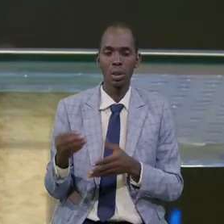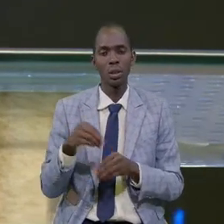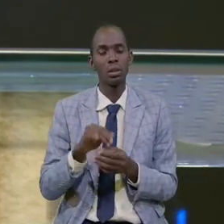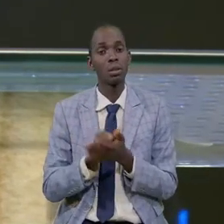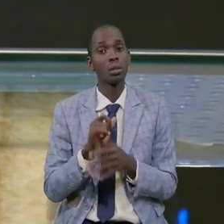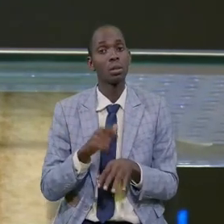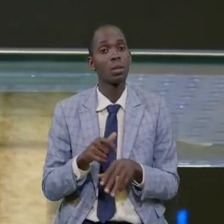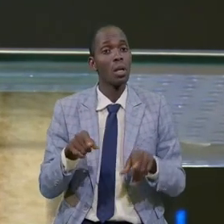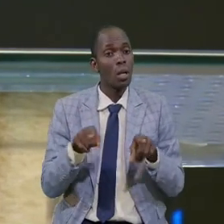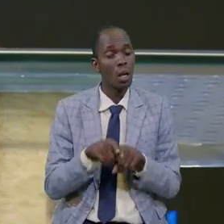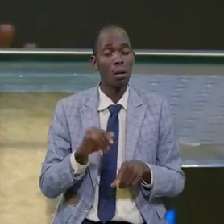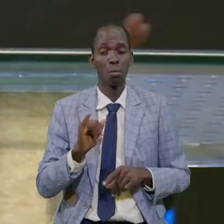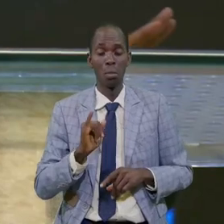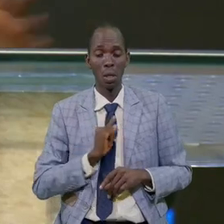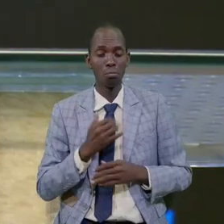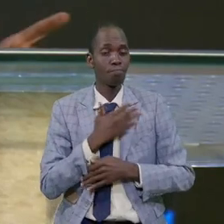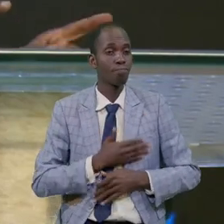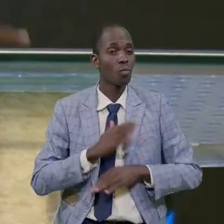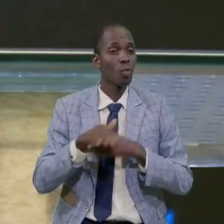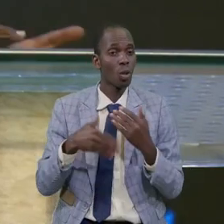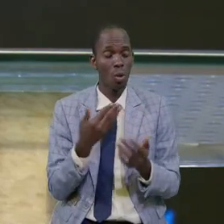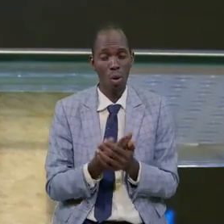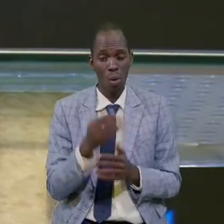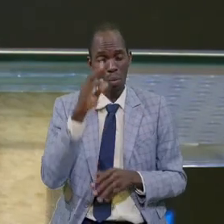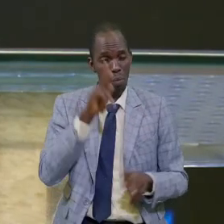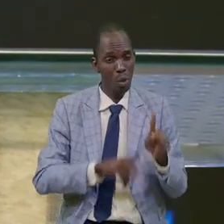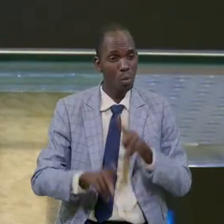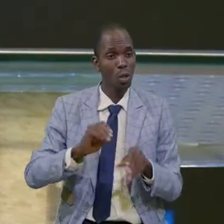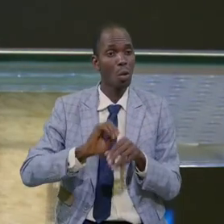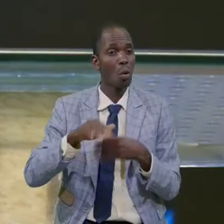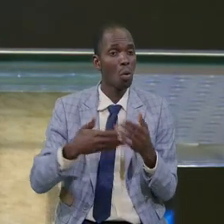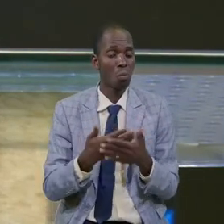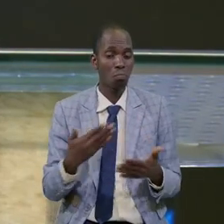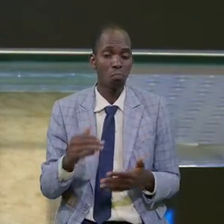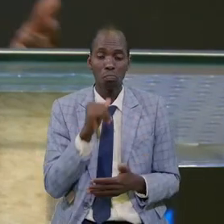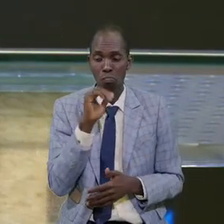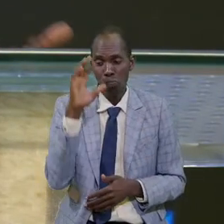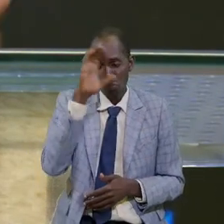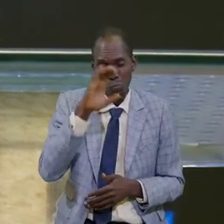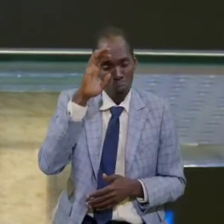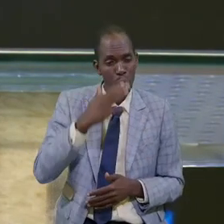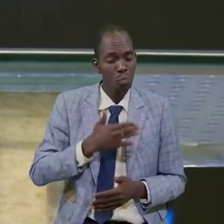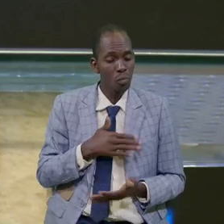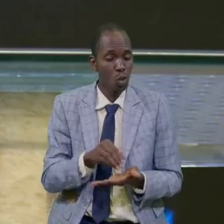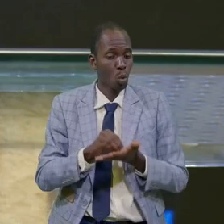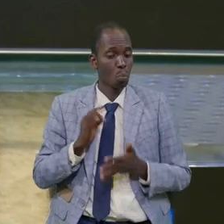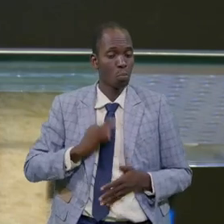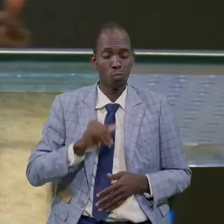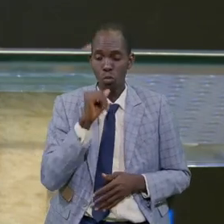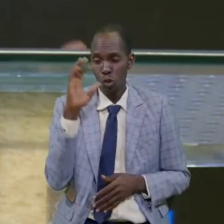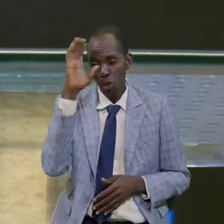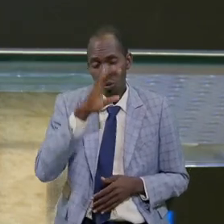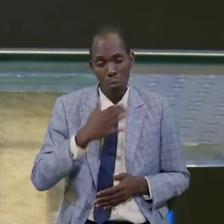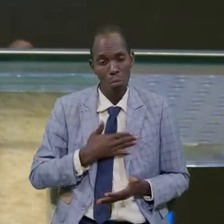en ce temps-ci. De la même manière que moi aussi, je m'efforce en toutes choses de complaire à tous.